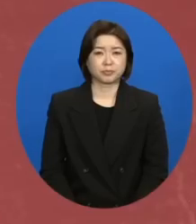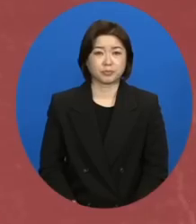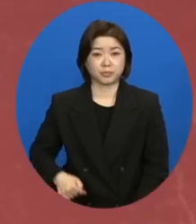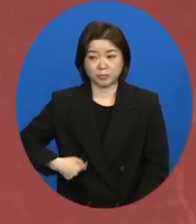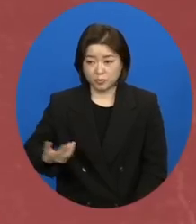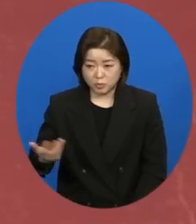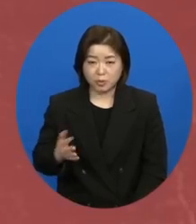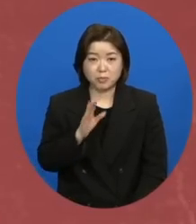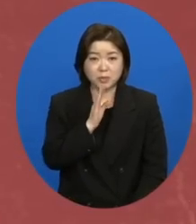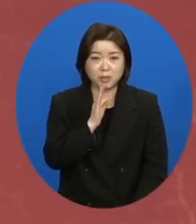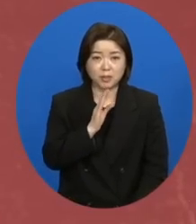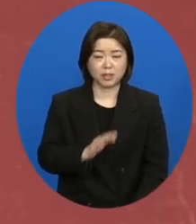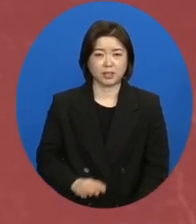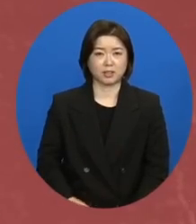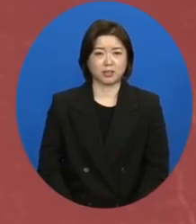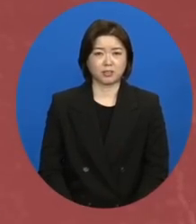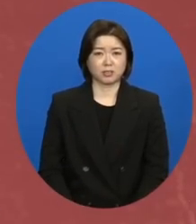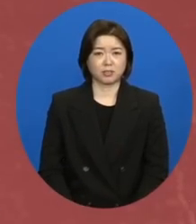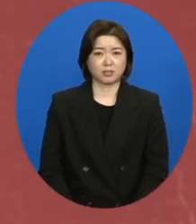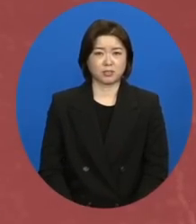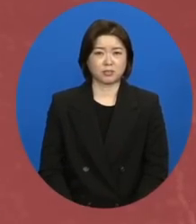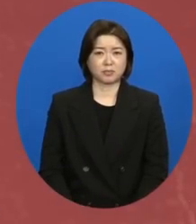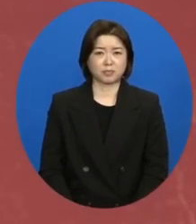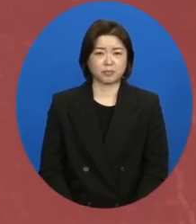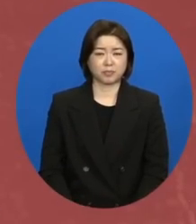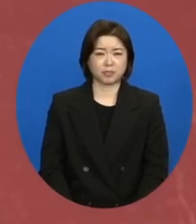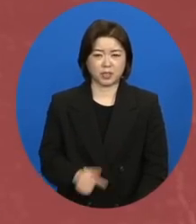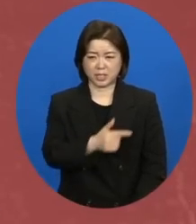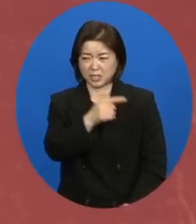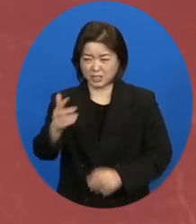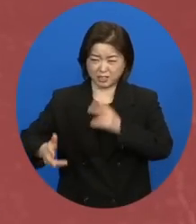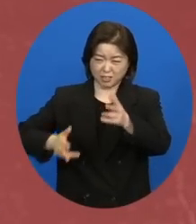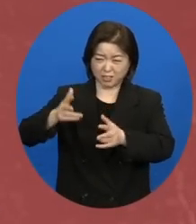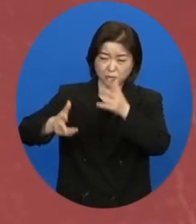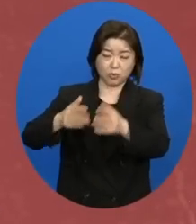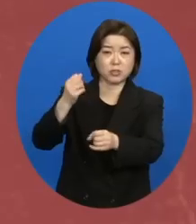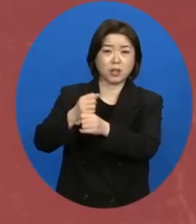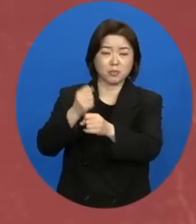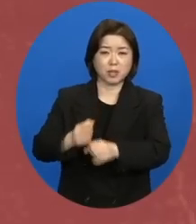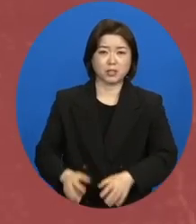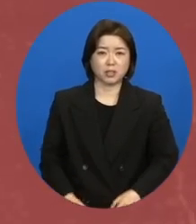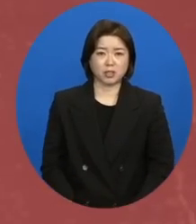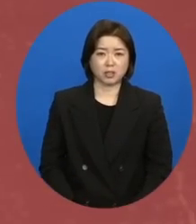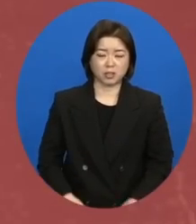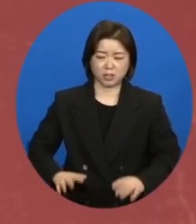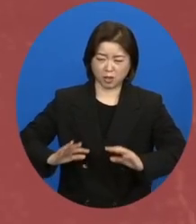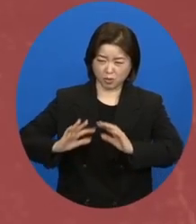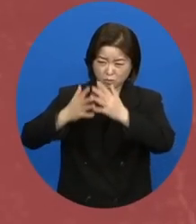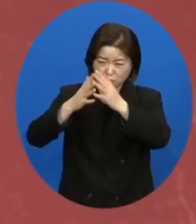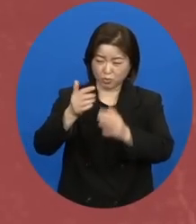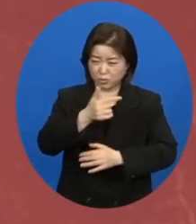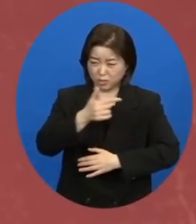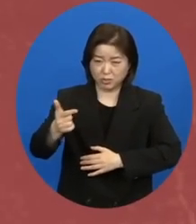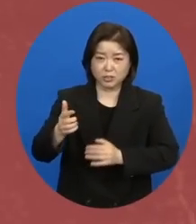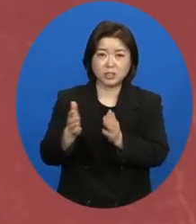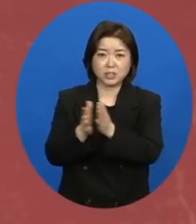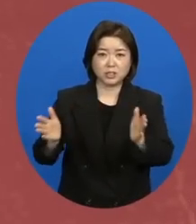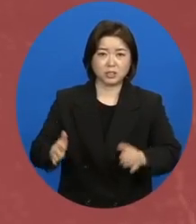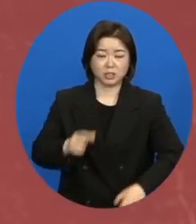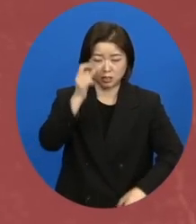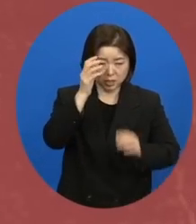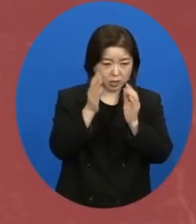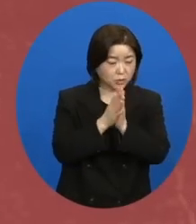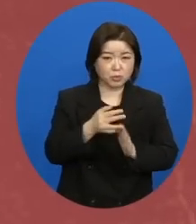속상하지 않아요? 큰 공장을 만들고 있으면서 공사는 엄청난 공사를 시작하고 나서는 기도도 안